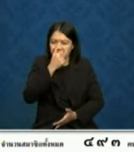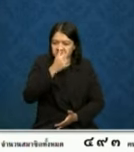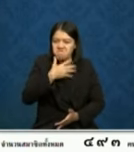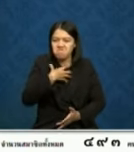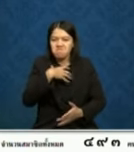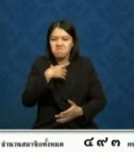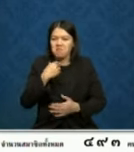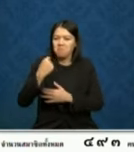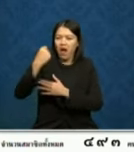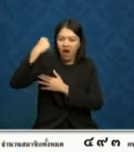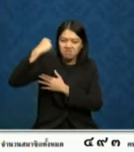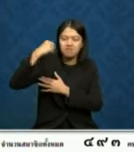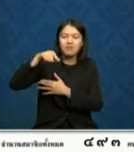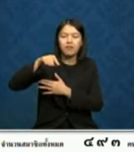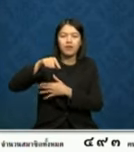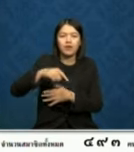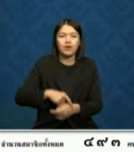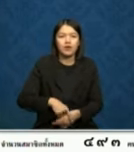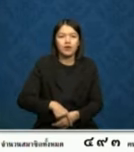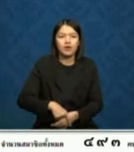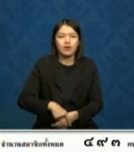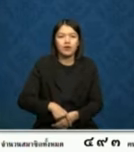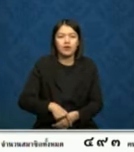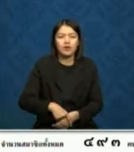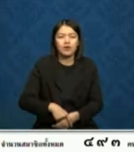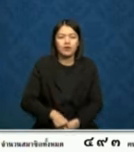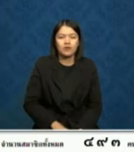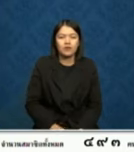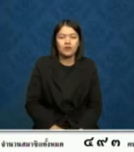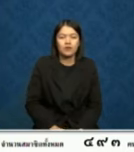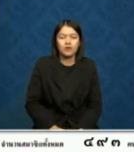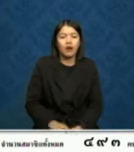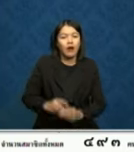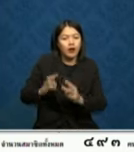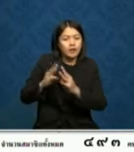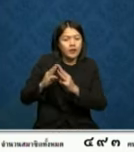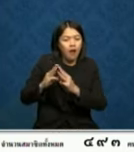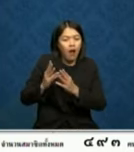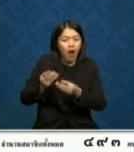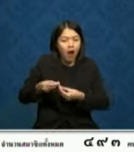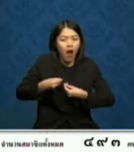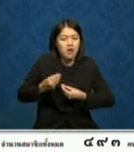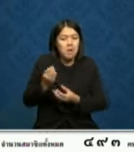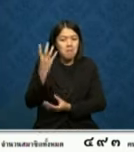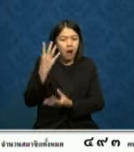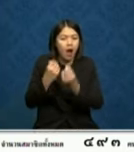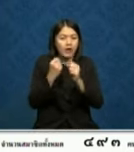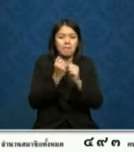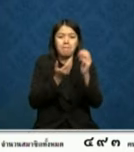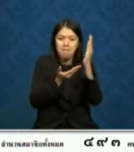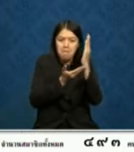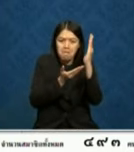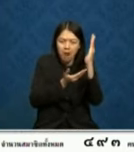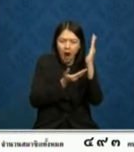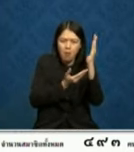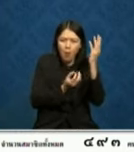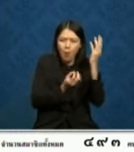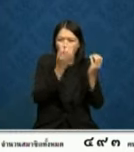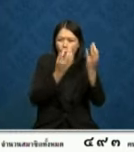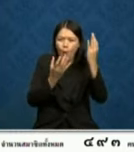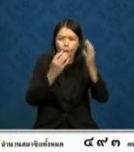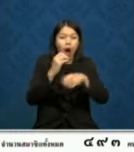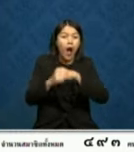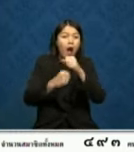เ่อเคยได้รับสัมปทานพื้นที่ป่าในการทำสวนปล์มขนาดใหญ่นะครับหมดอายุ